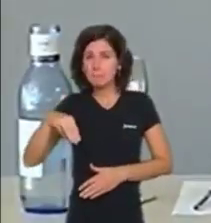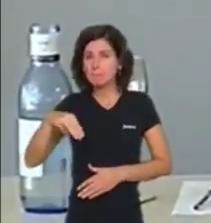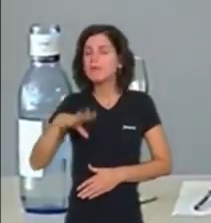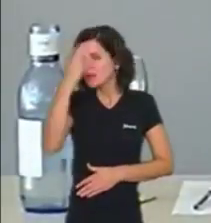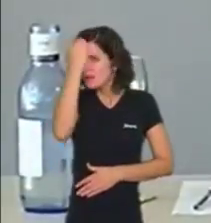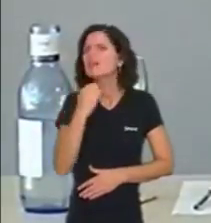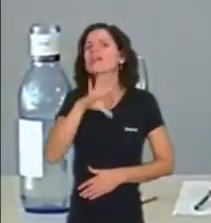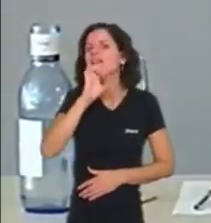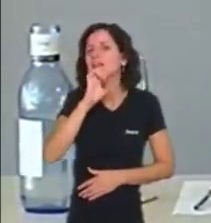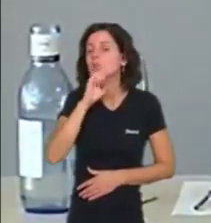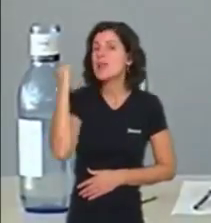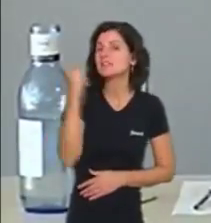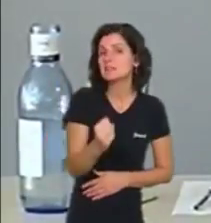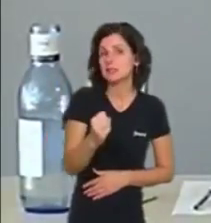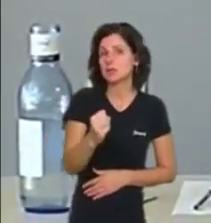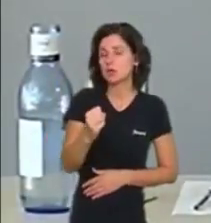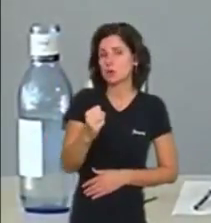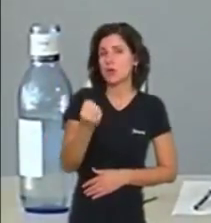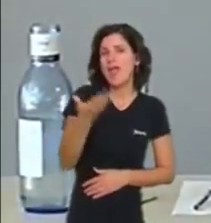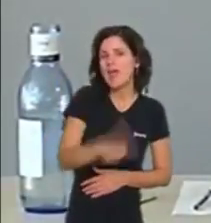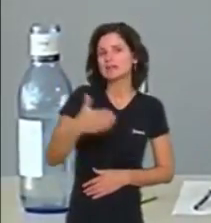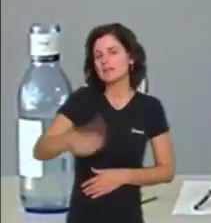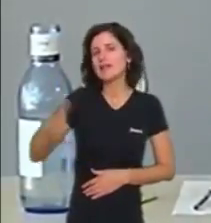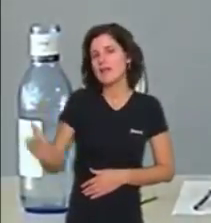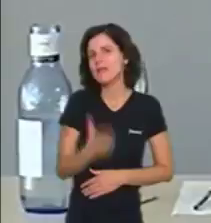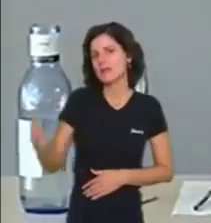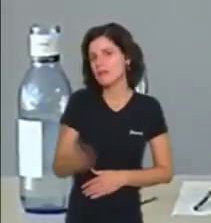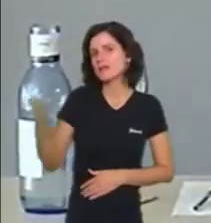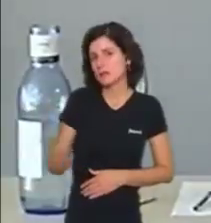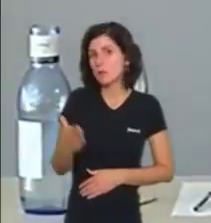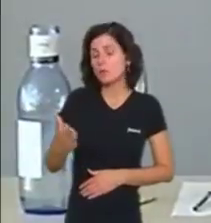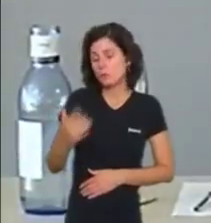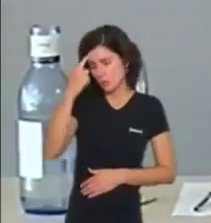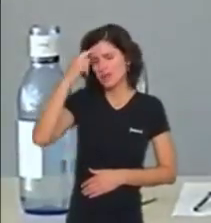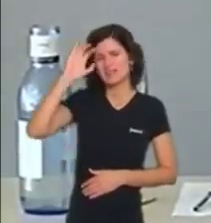sèrie, mal? Un psicòpata assassino en sèrie,